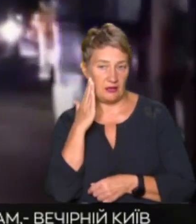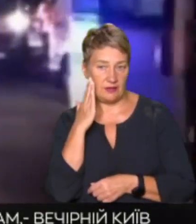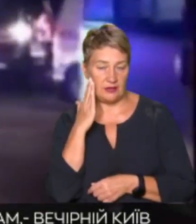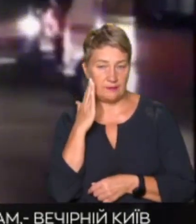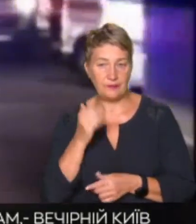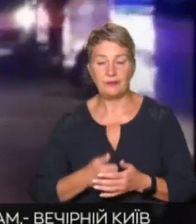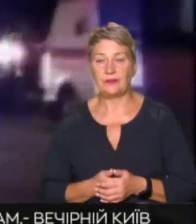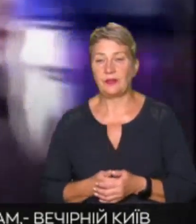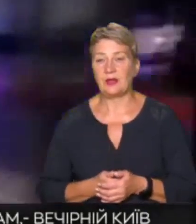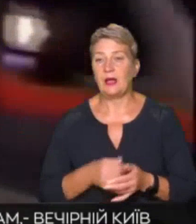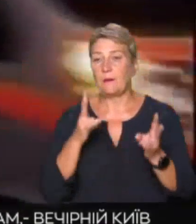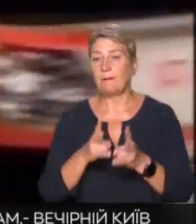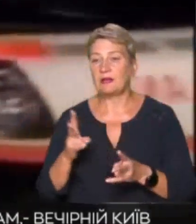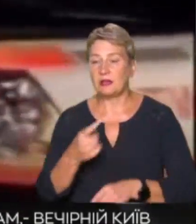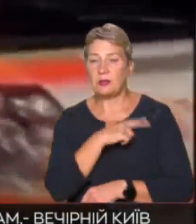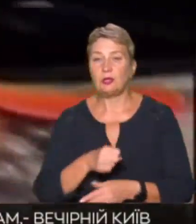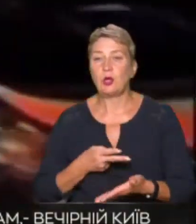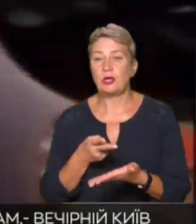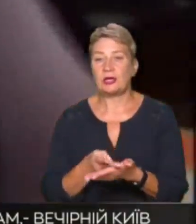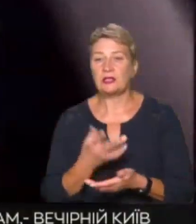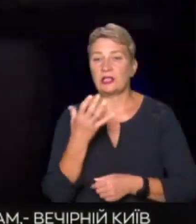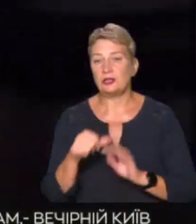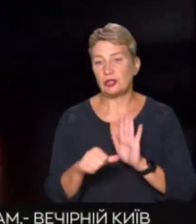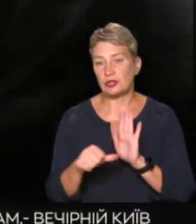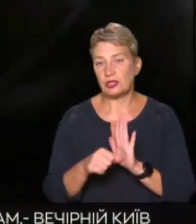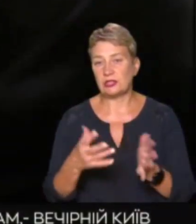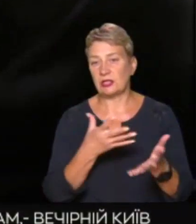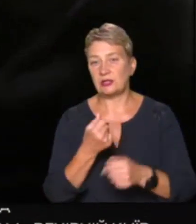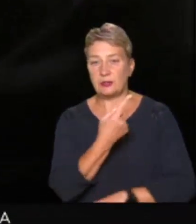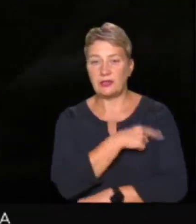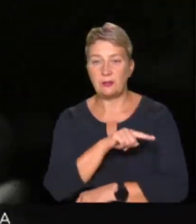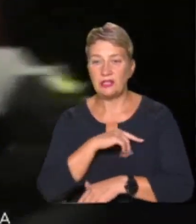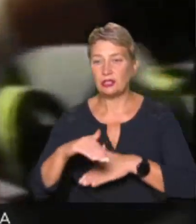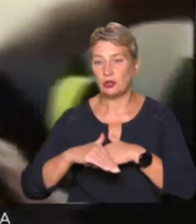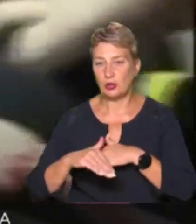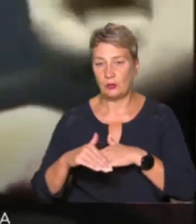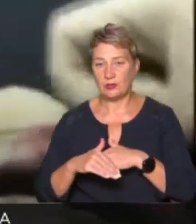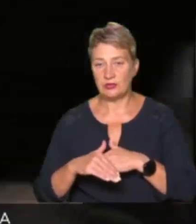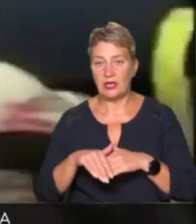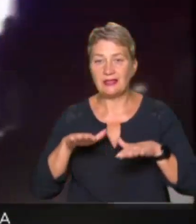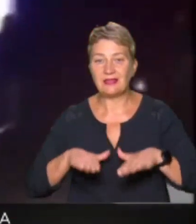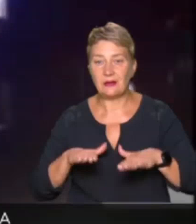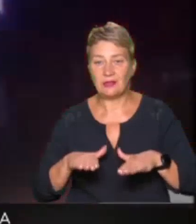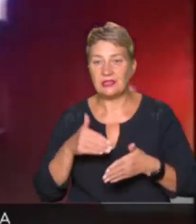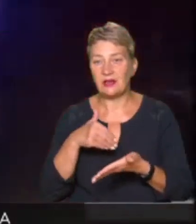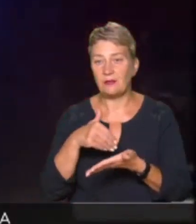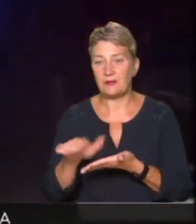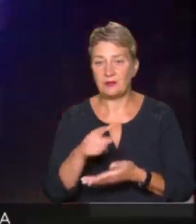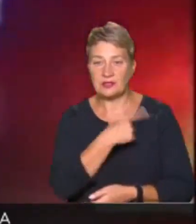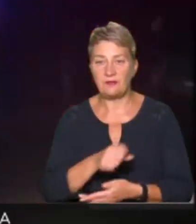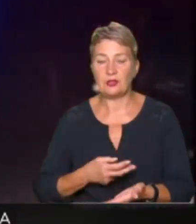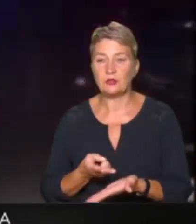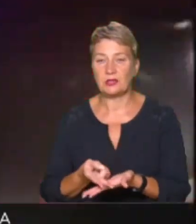нижніх кінцівок, потрапили до лікарні. Ще шестеро отримали медичну допомогу, на місці відмовились від